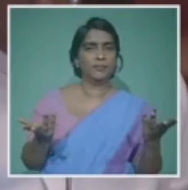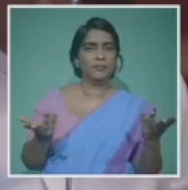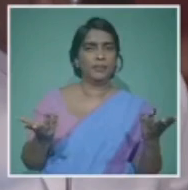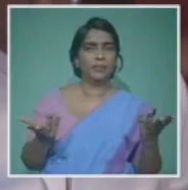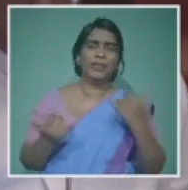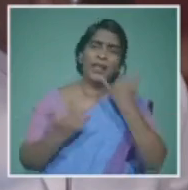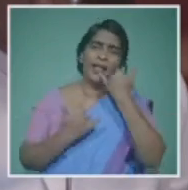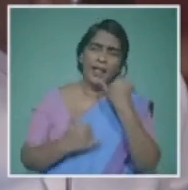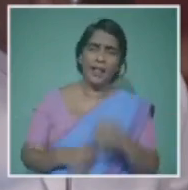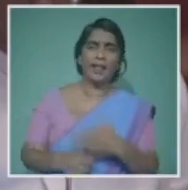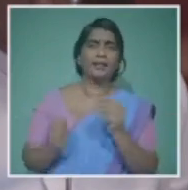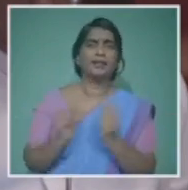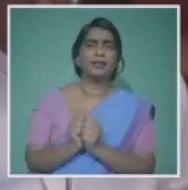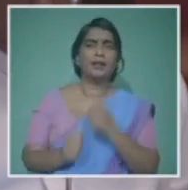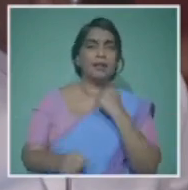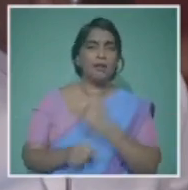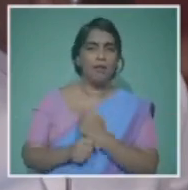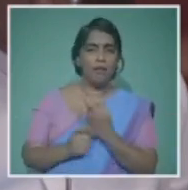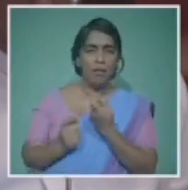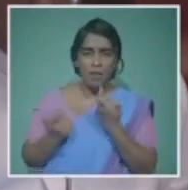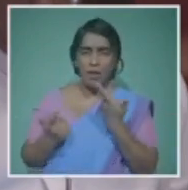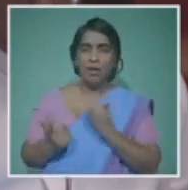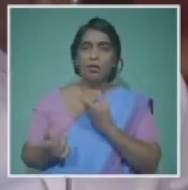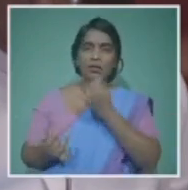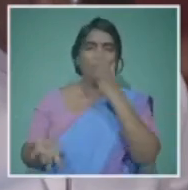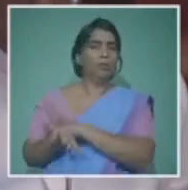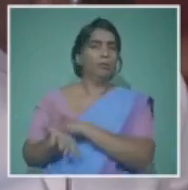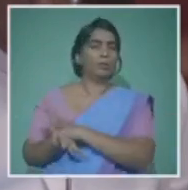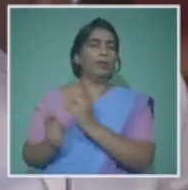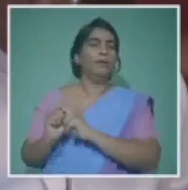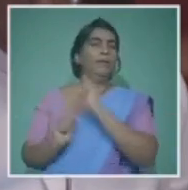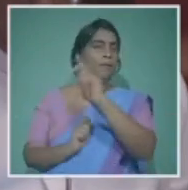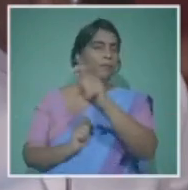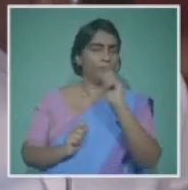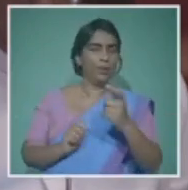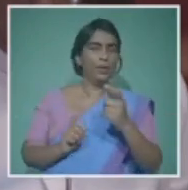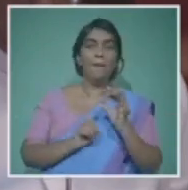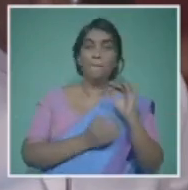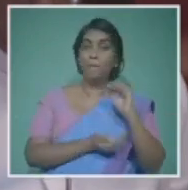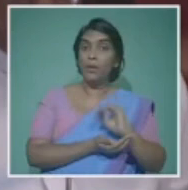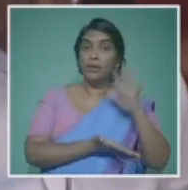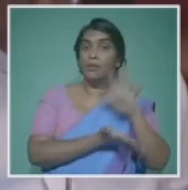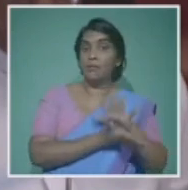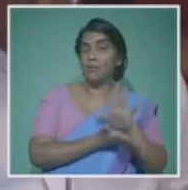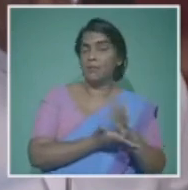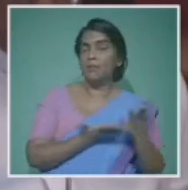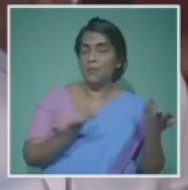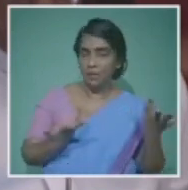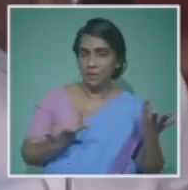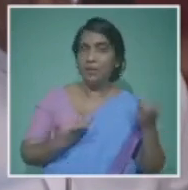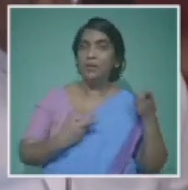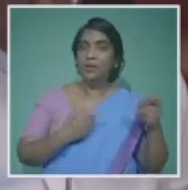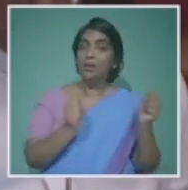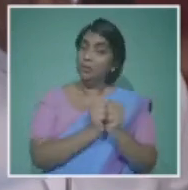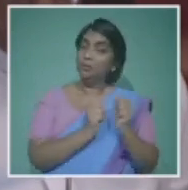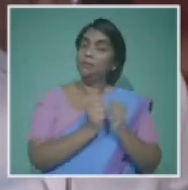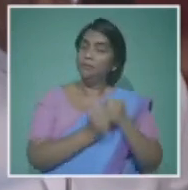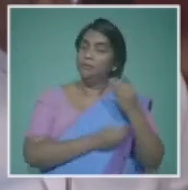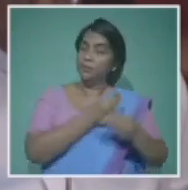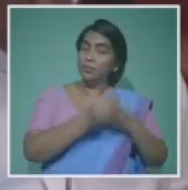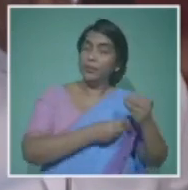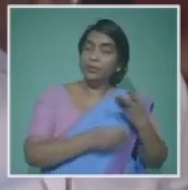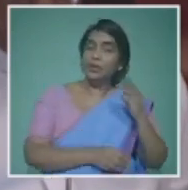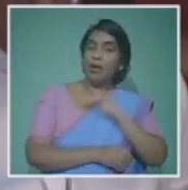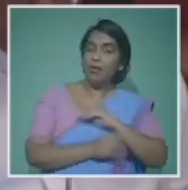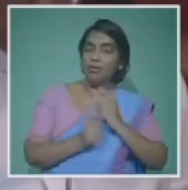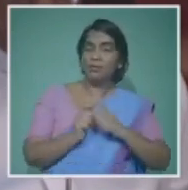Bawa lezi bedak. Anu udah salia tu lewat juga lagi bedok. Paut gali kaca juga ni beri. Ego lu hambo gila kiban ni.